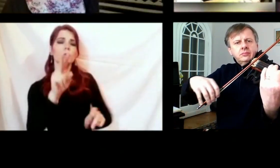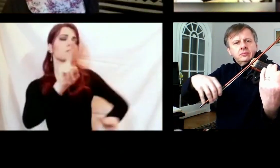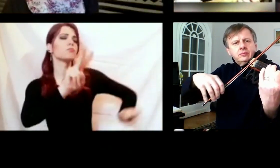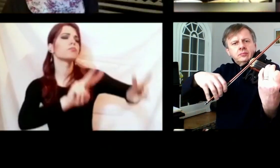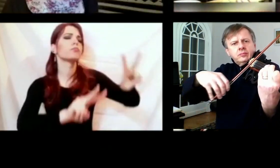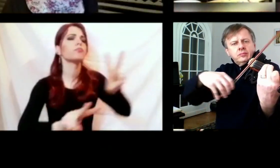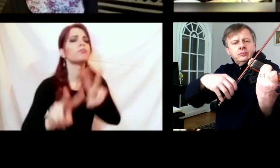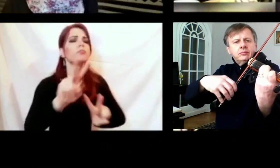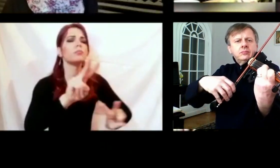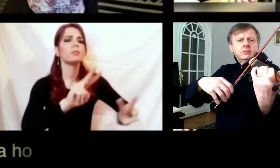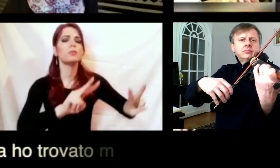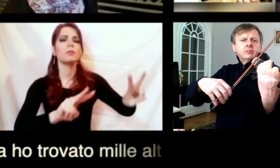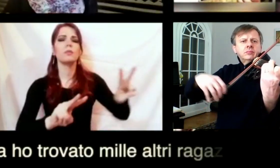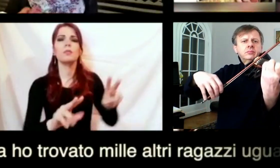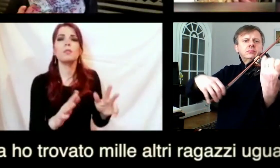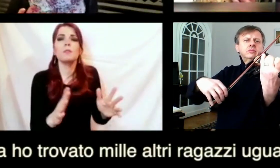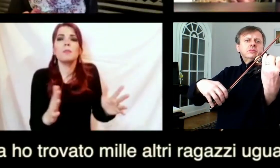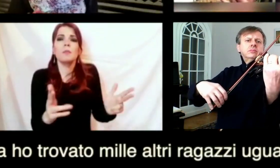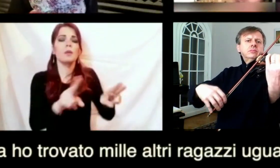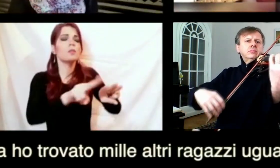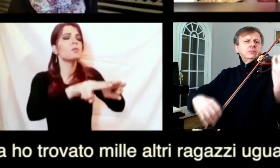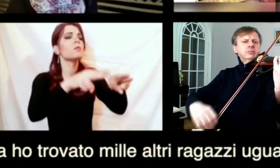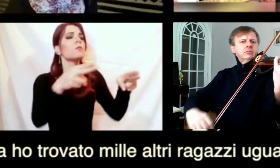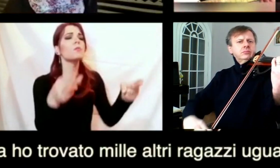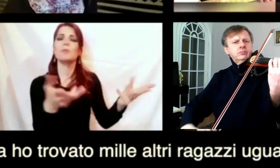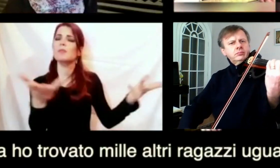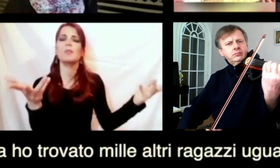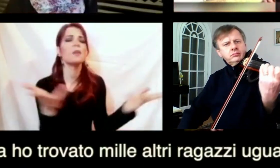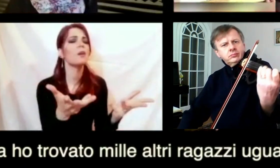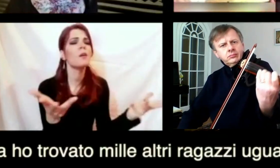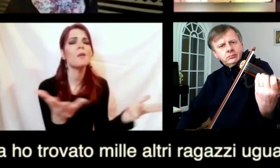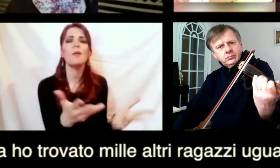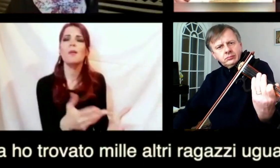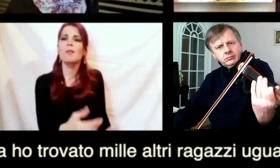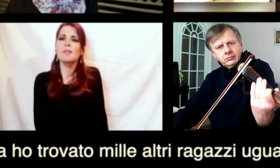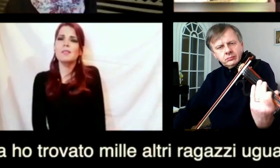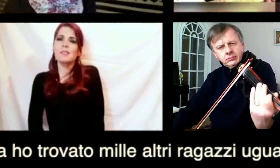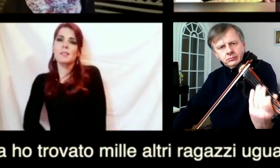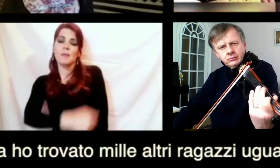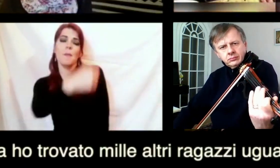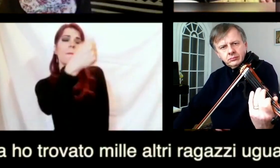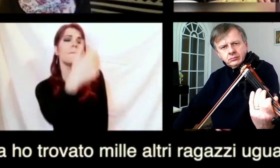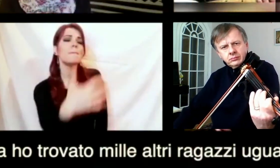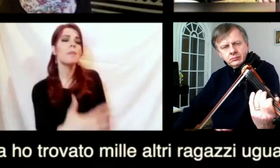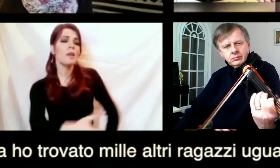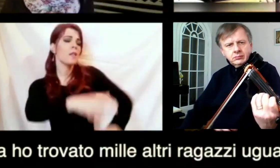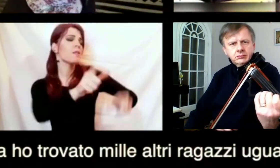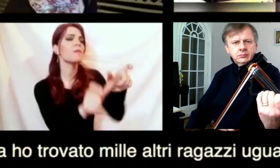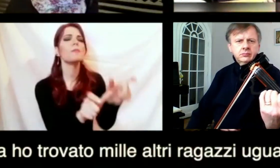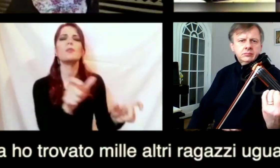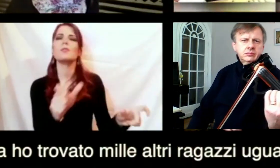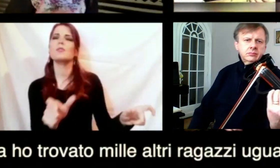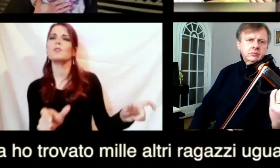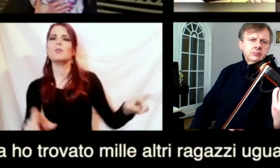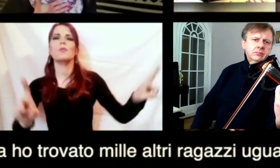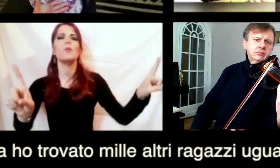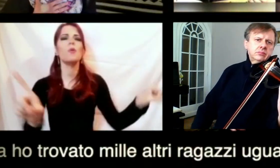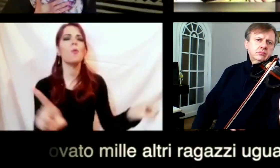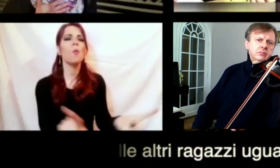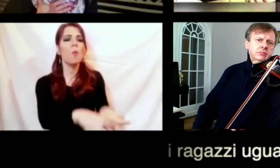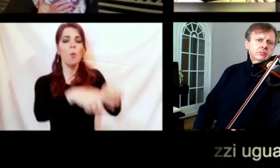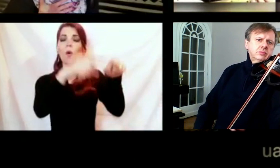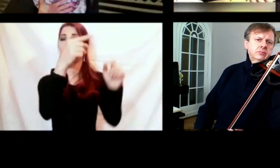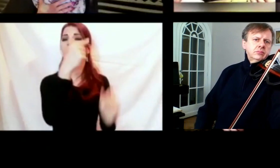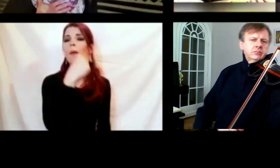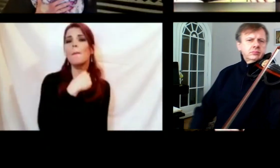trovavo risposta, ma ho trovato mille altri ragazzi uguali